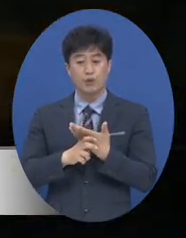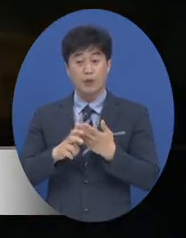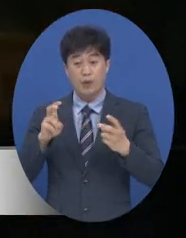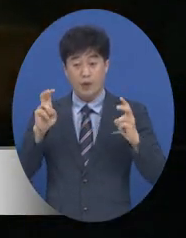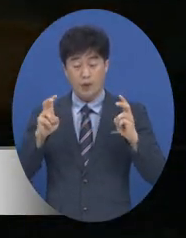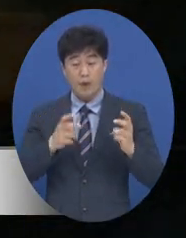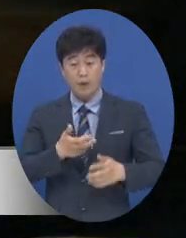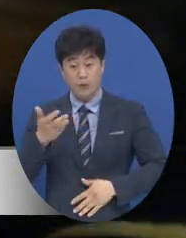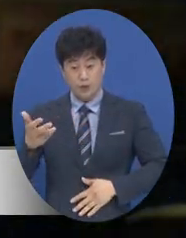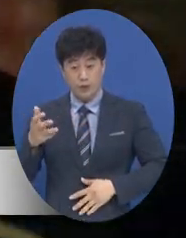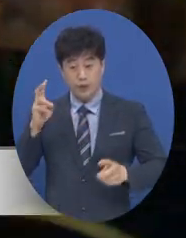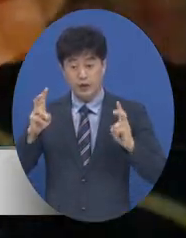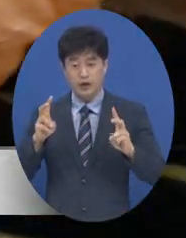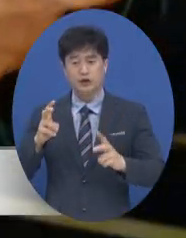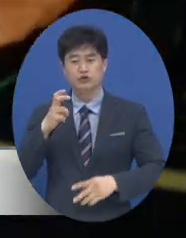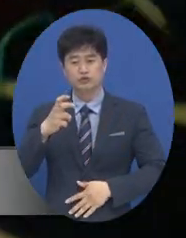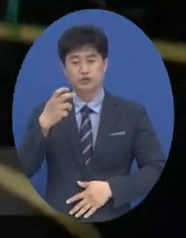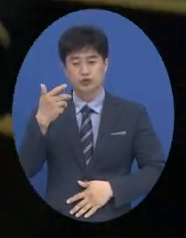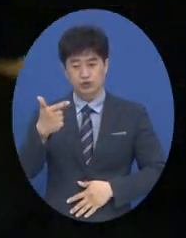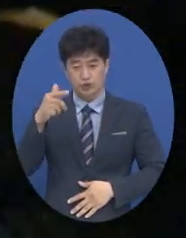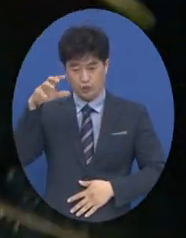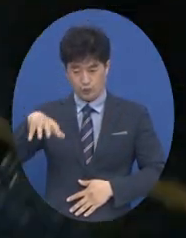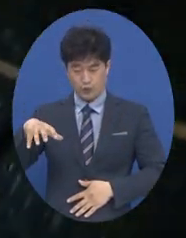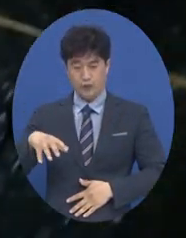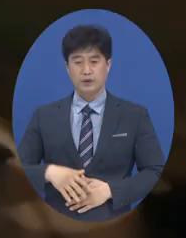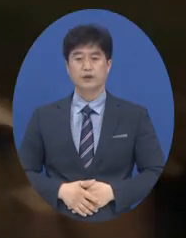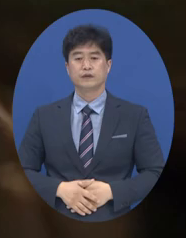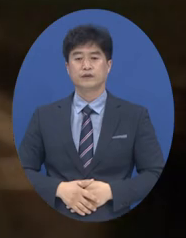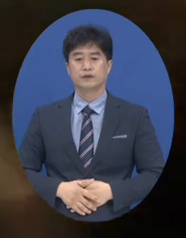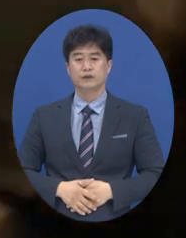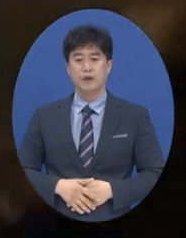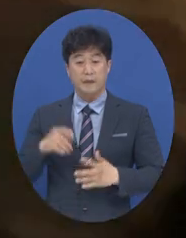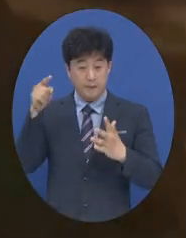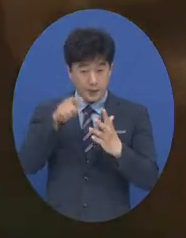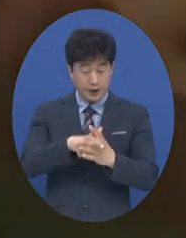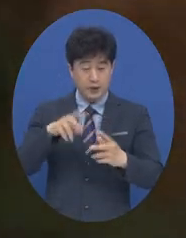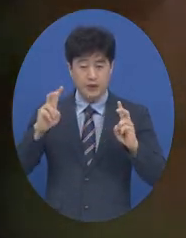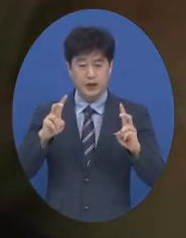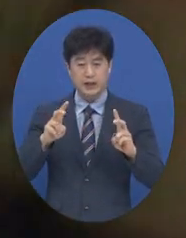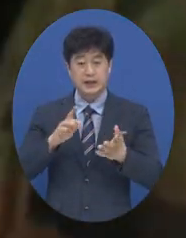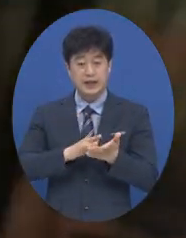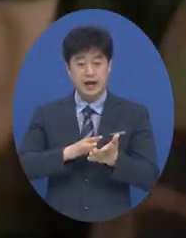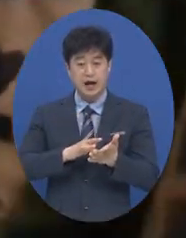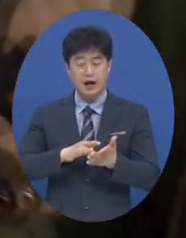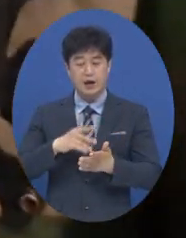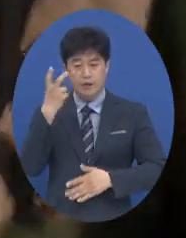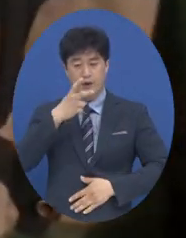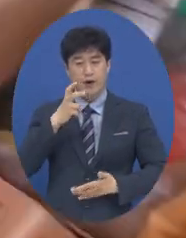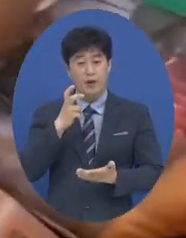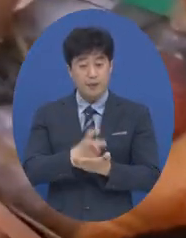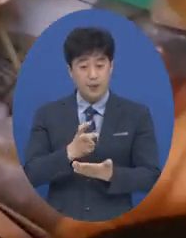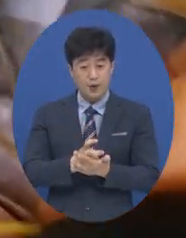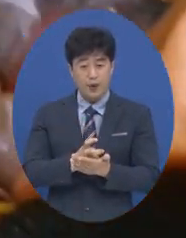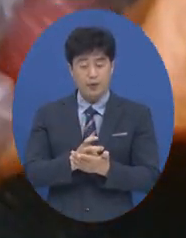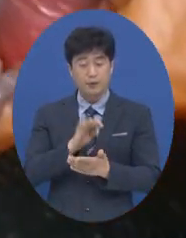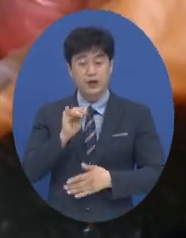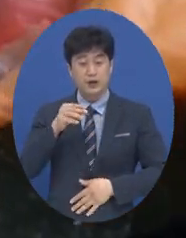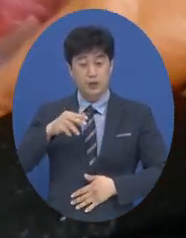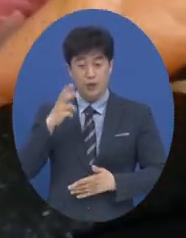유통 판매업체는 모두 26곳입니다. 적발 업체는 농약관리법과